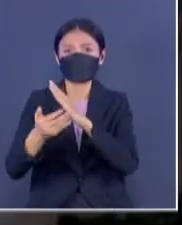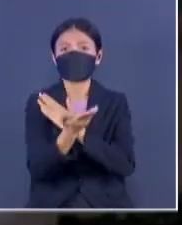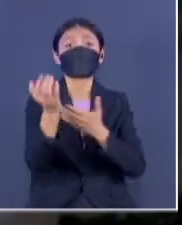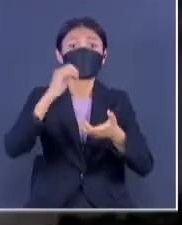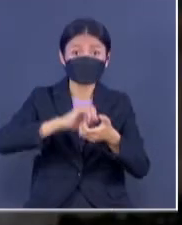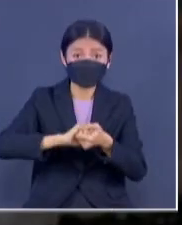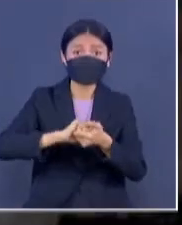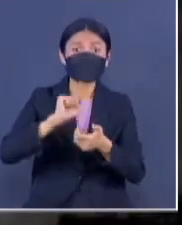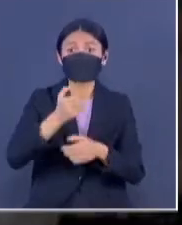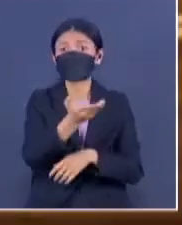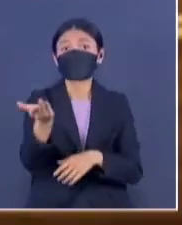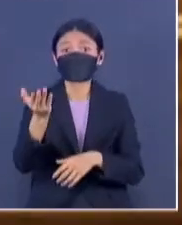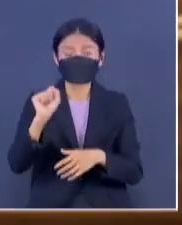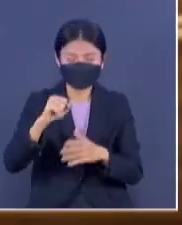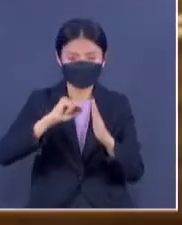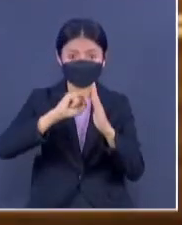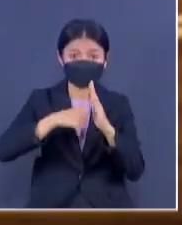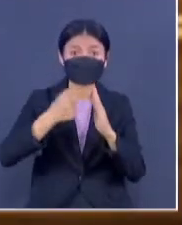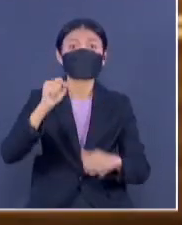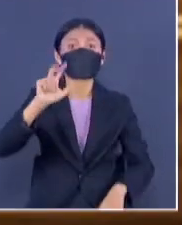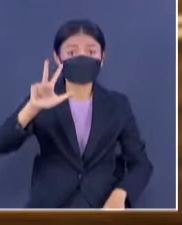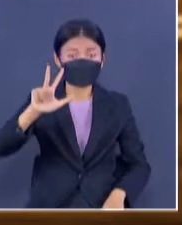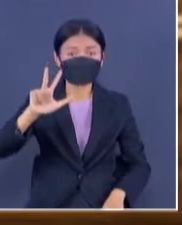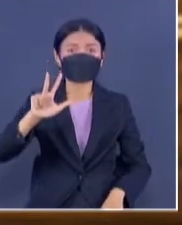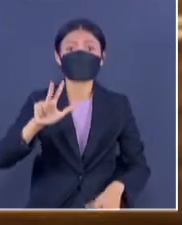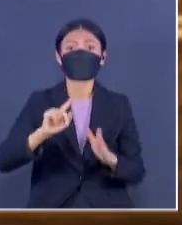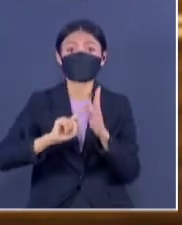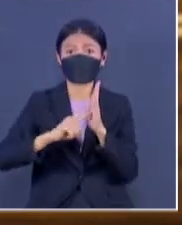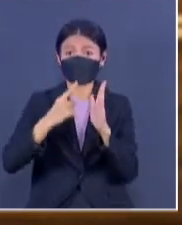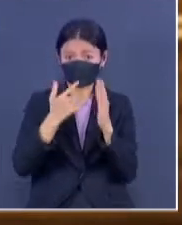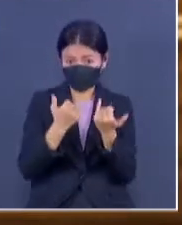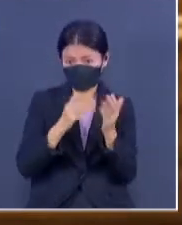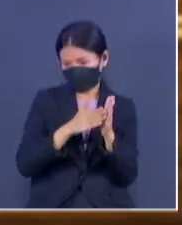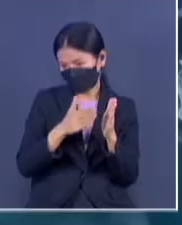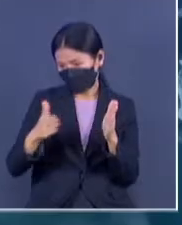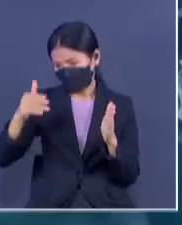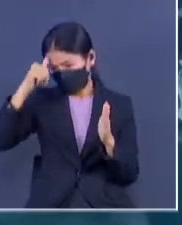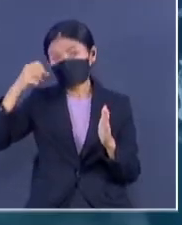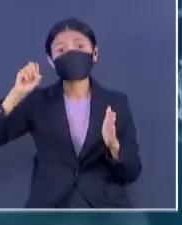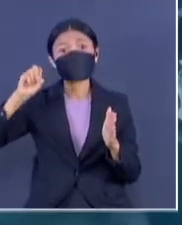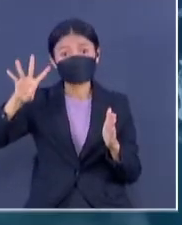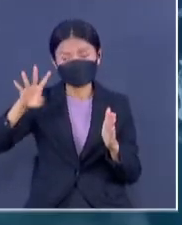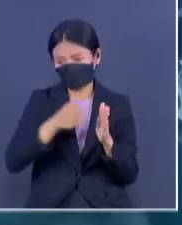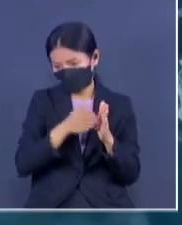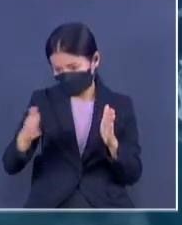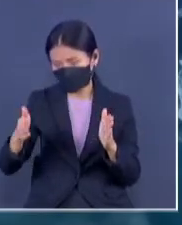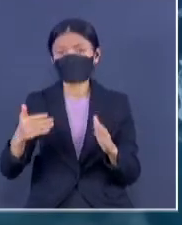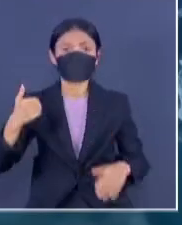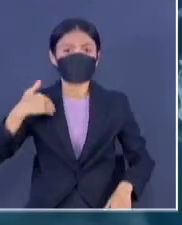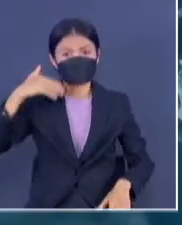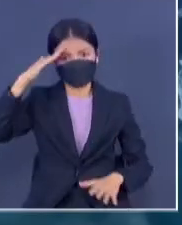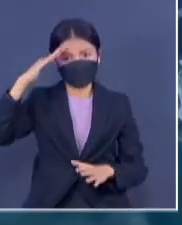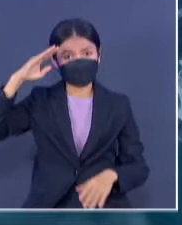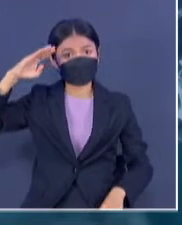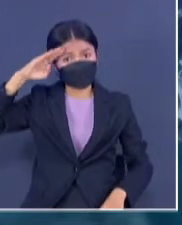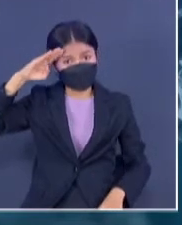คะในพื้นที่13จังหวัดสีแดงเข้มตั้งแต่วันนี้ต่อเนื่องไปอีก14วันจะยังมีการตั้งด่านตรวจและจุดสกัดของทห